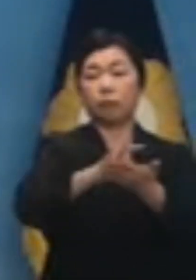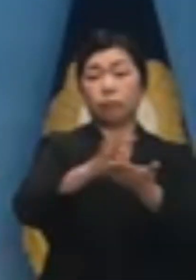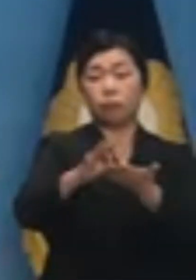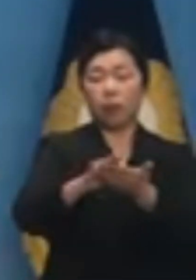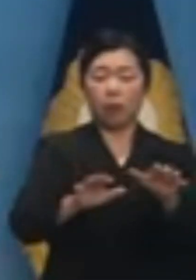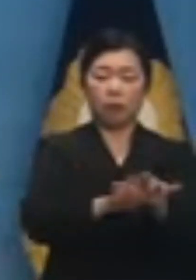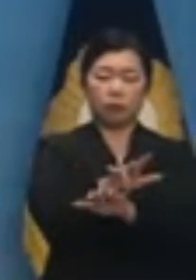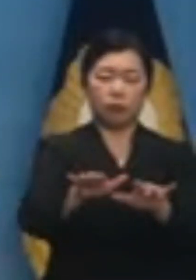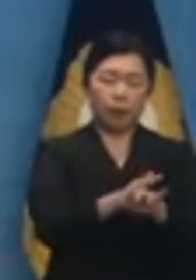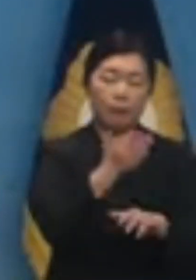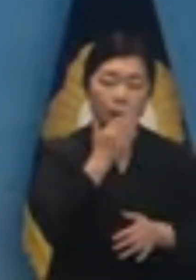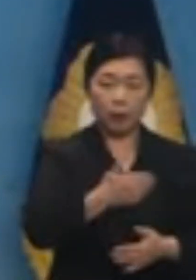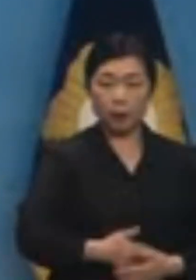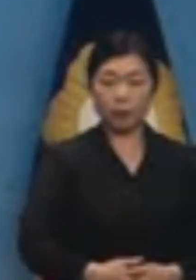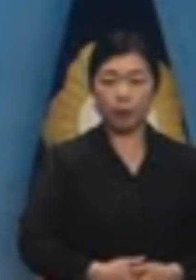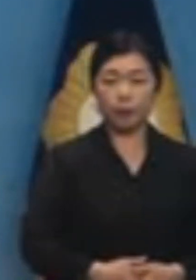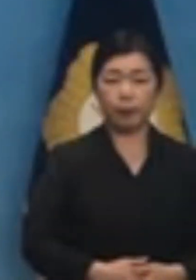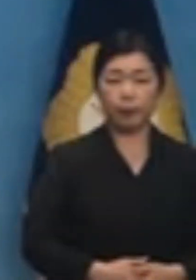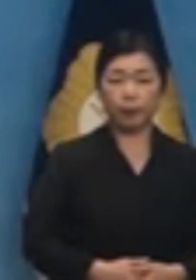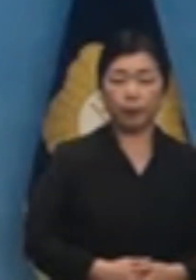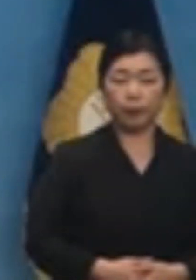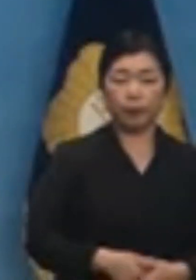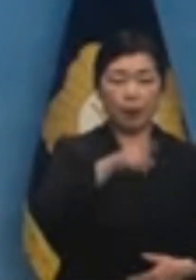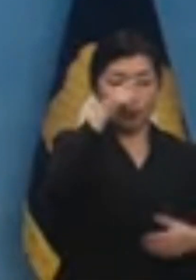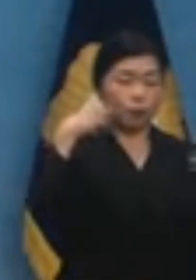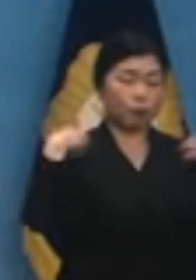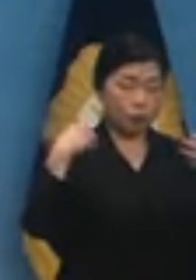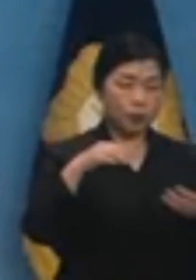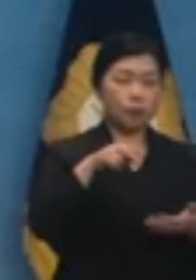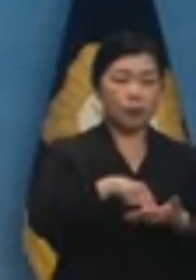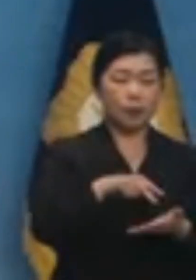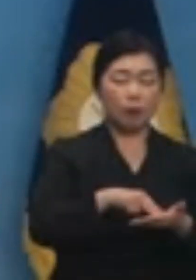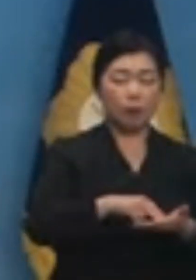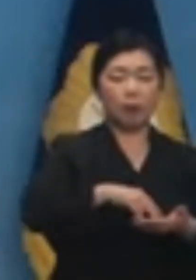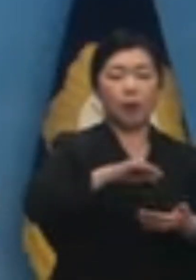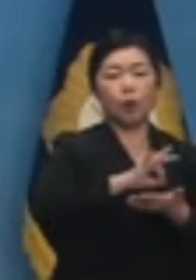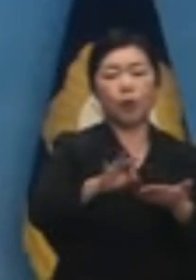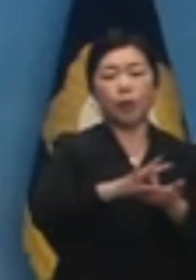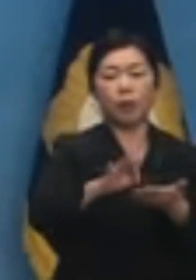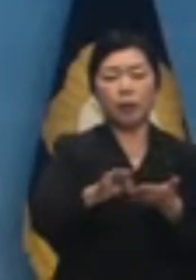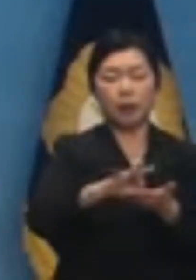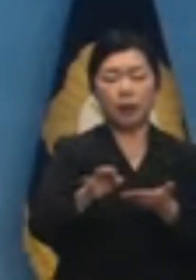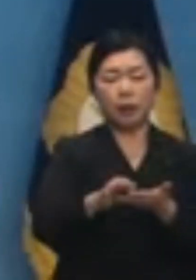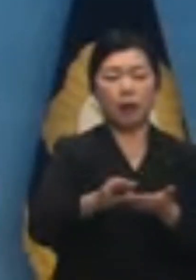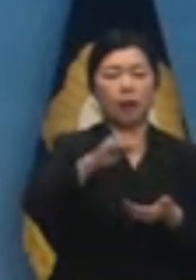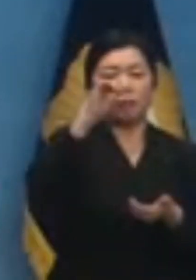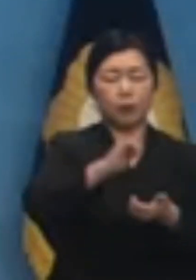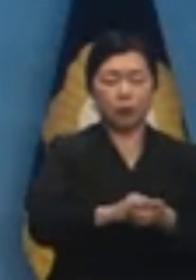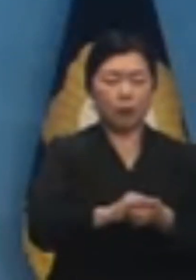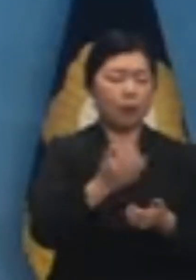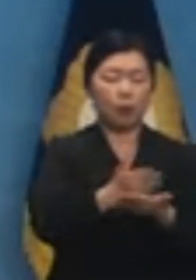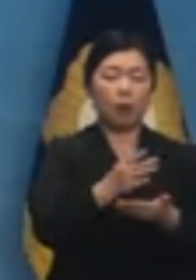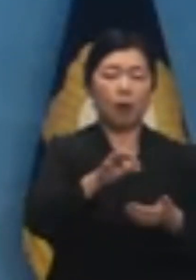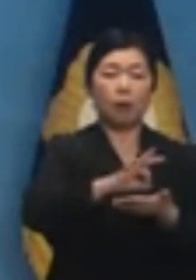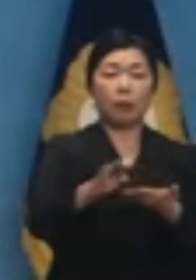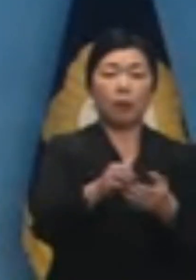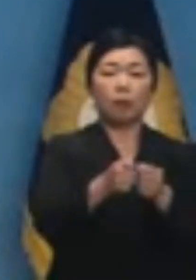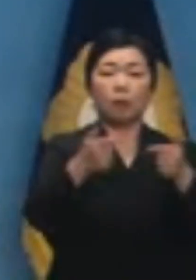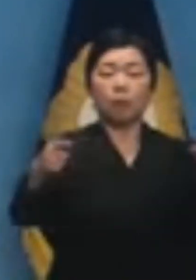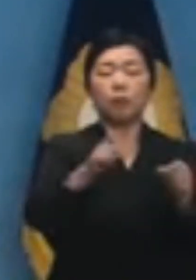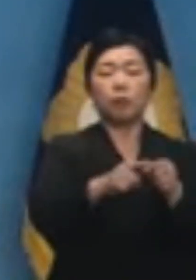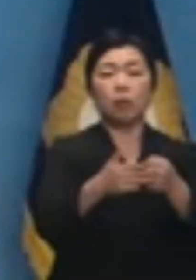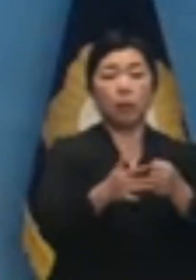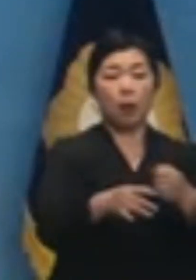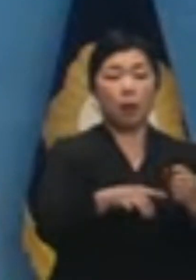성장하기 때문입니다. 이 과정에서 정부는 한계 소비 성향을 증가시키기 위해 면세, 기간 한정 등의